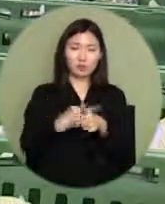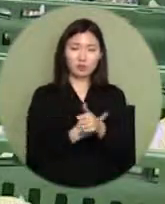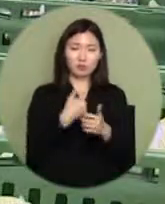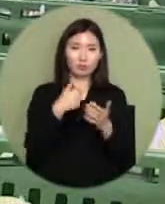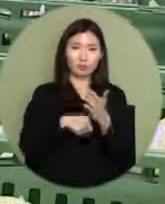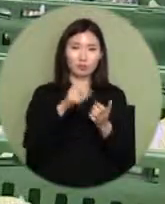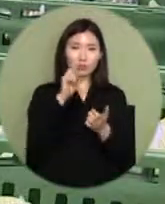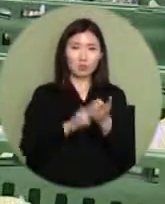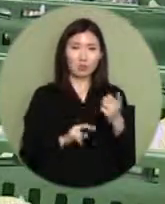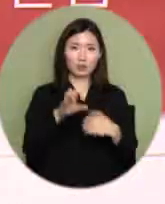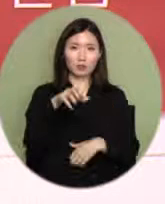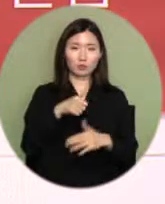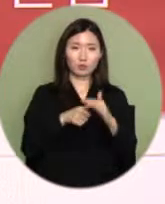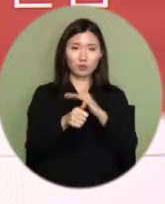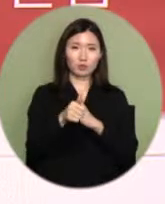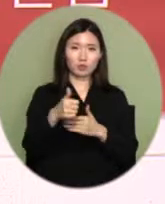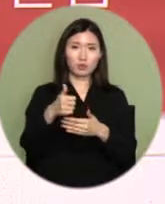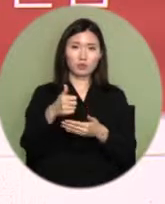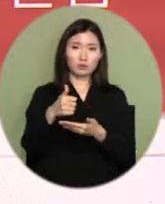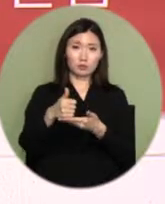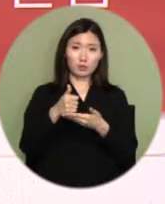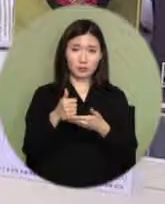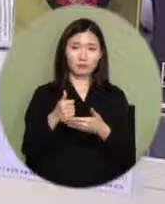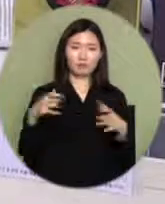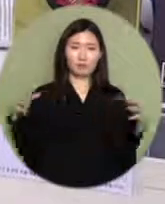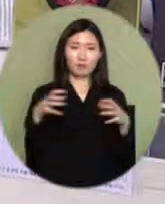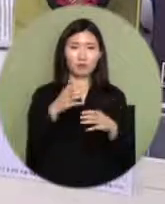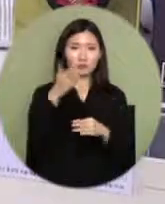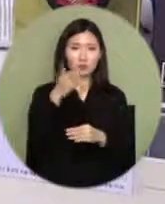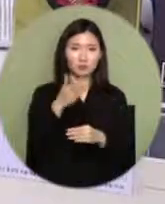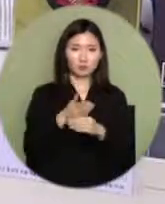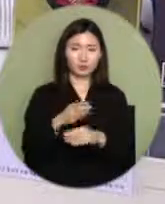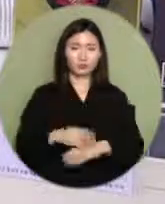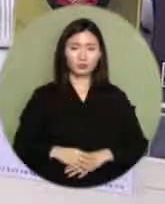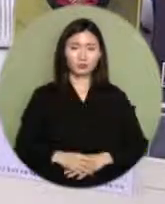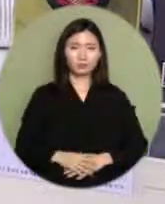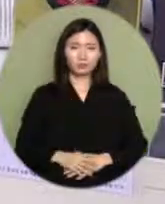등은 이미 손님들로 북새통을 이룰 정도입니다. 서울 경기 케이블TV 천서연입니다.